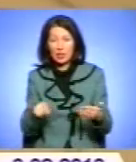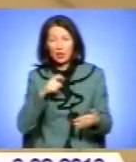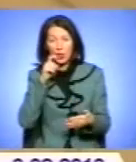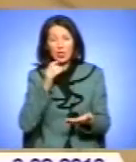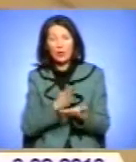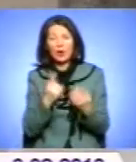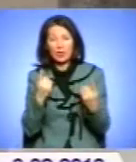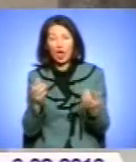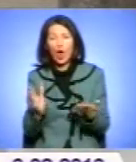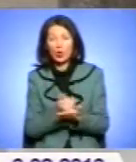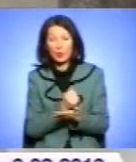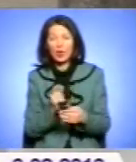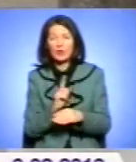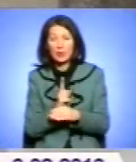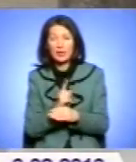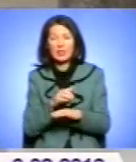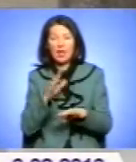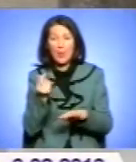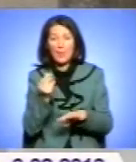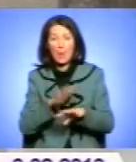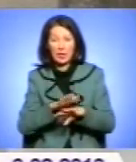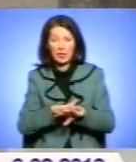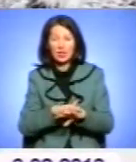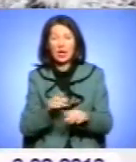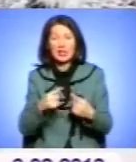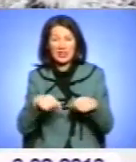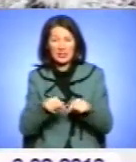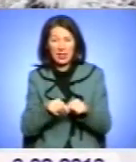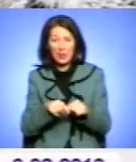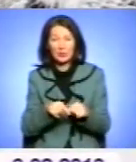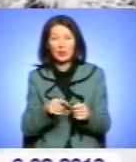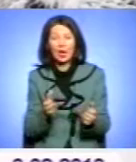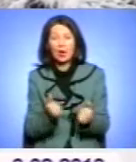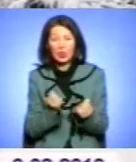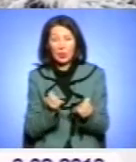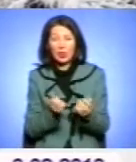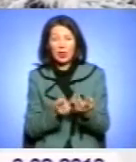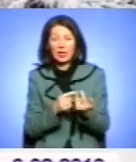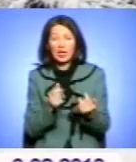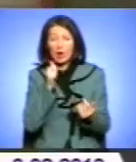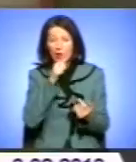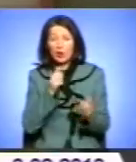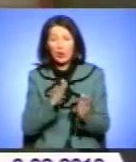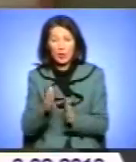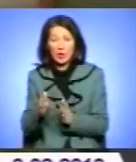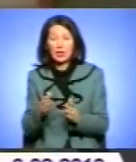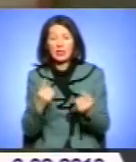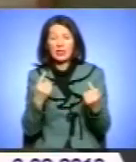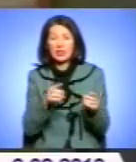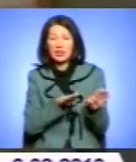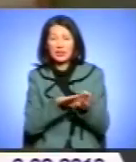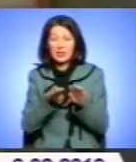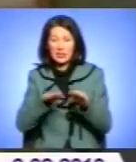стабілізації банківської системи. Позитивною тенденцією є й утримання кілька років поспіль низького рівня інфляції.